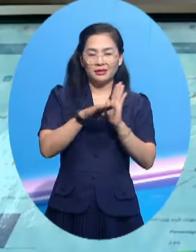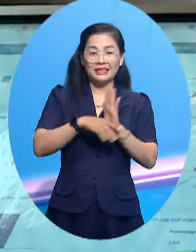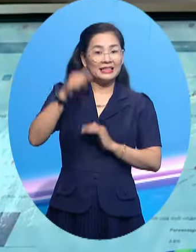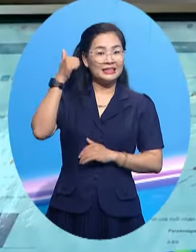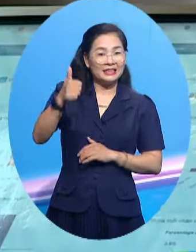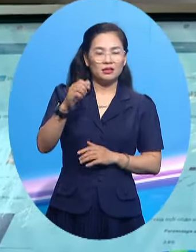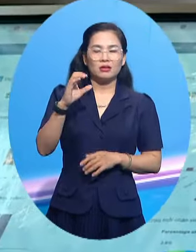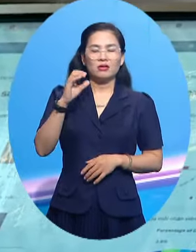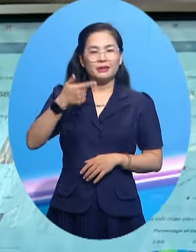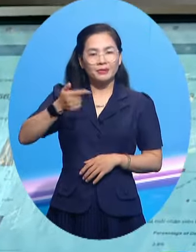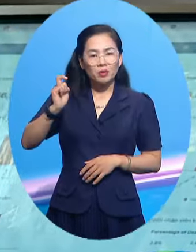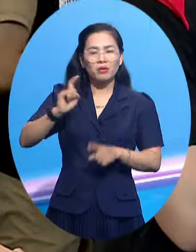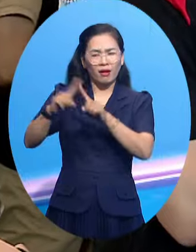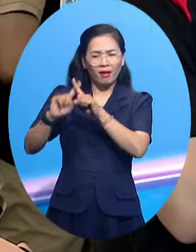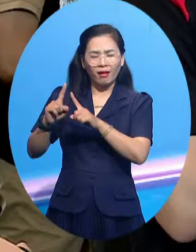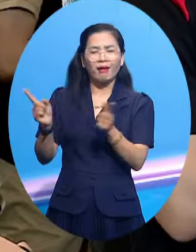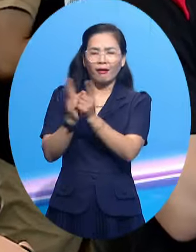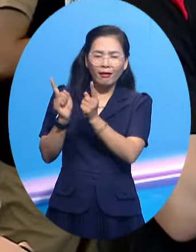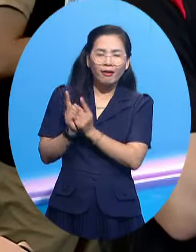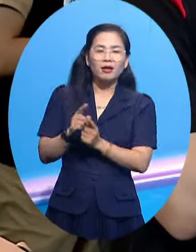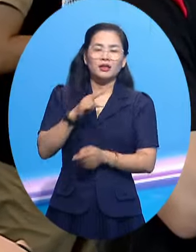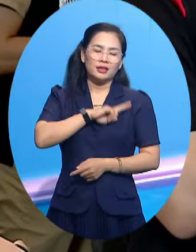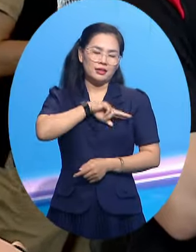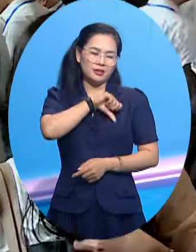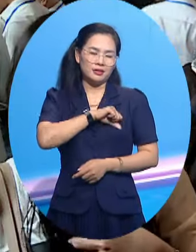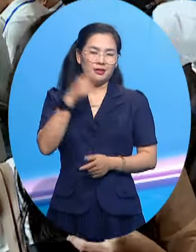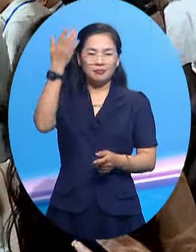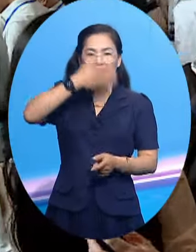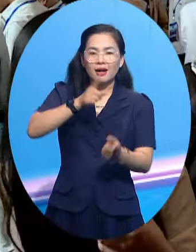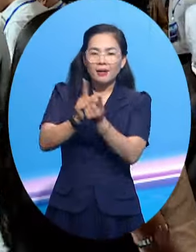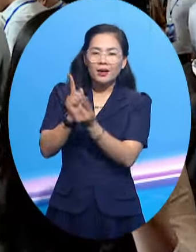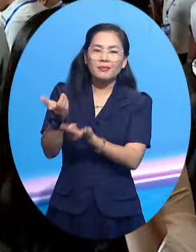ngàn CEO, C-level, nhân sự cấp cao của các doanh nghiệp tại Thành phố Hồ Chí Minh.